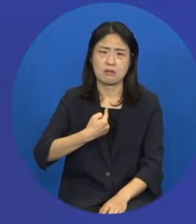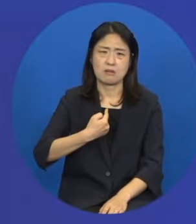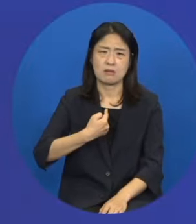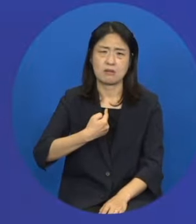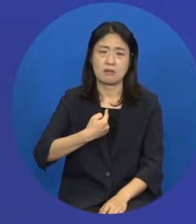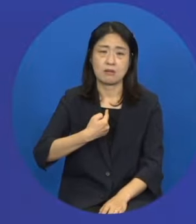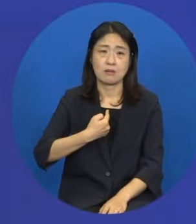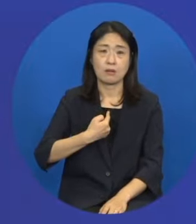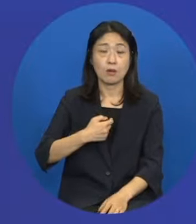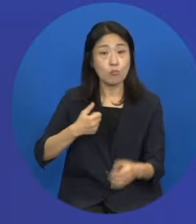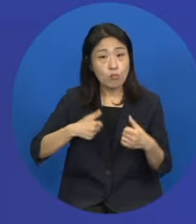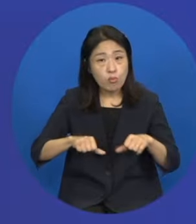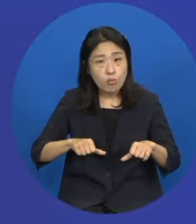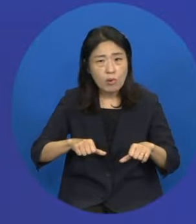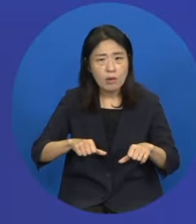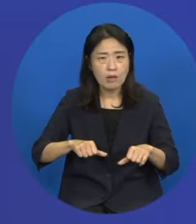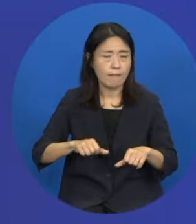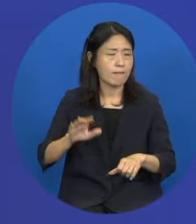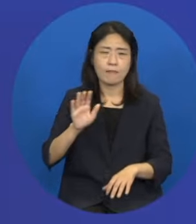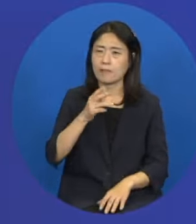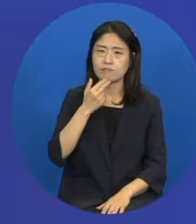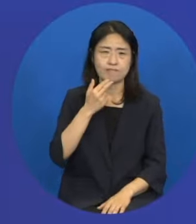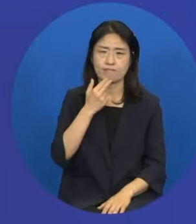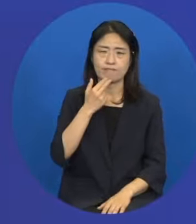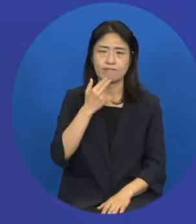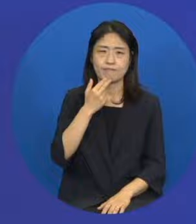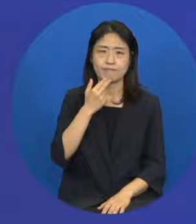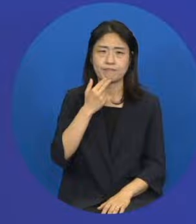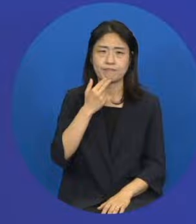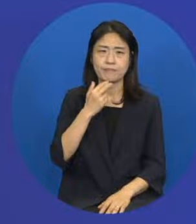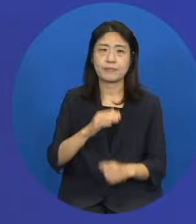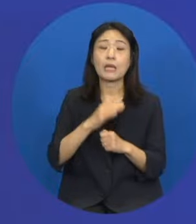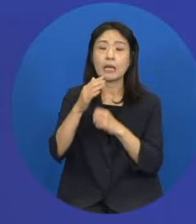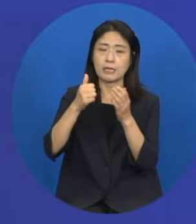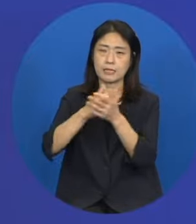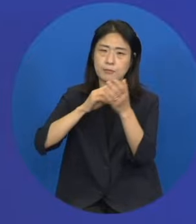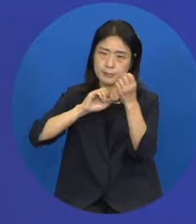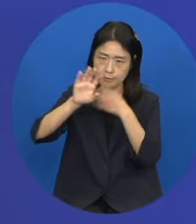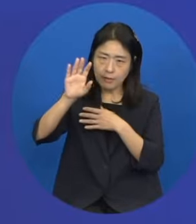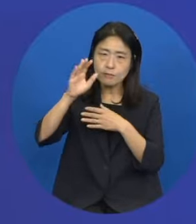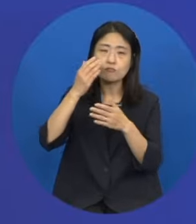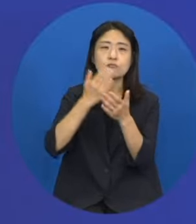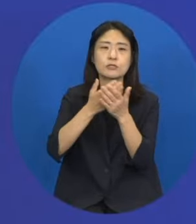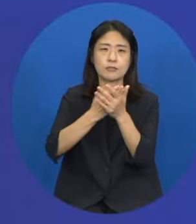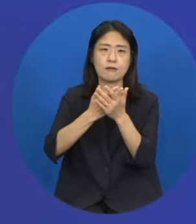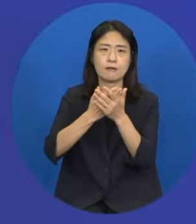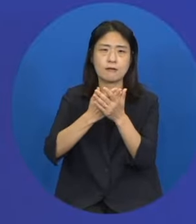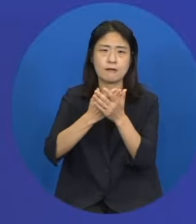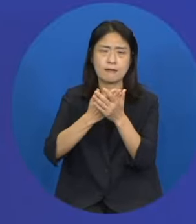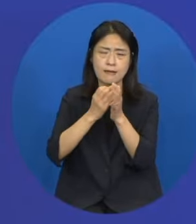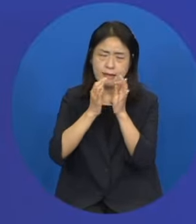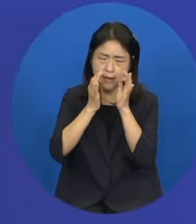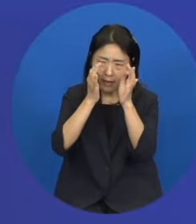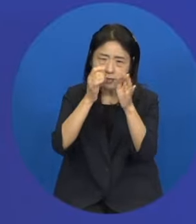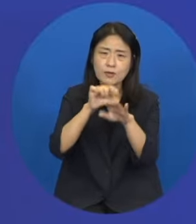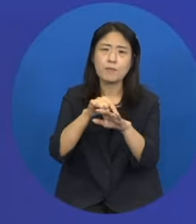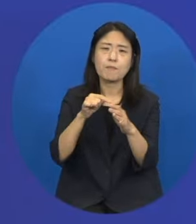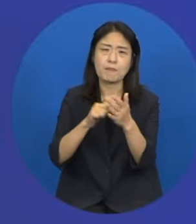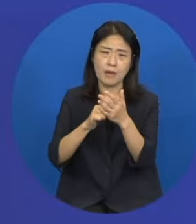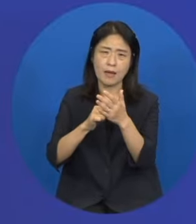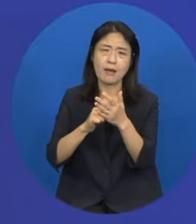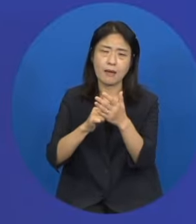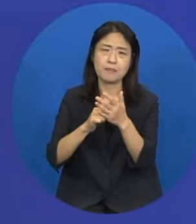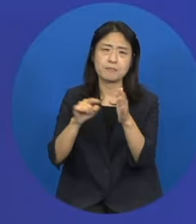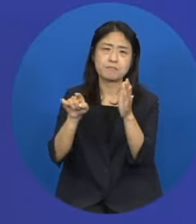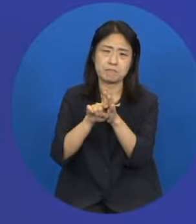그렇다고 포기하지 않았습니다. 하나님, 기도에 응답해 주십시오. 그런 간절한 마음. 하나님 그것을 보신 것이죠. 그 믿음을